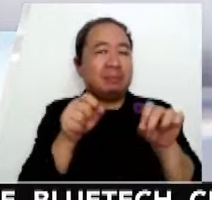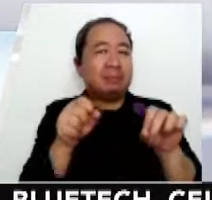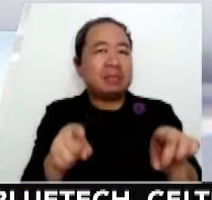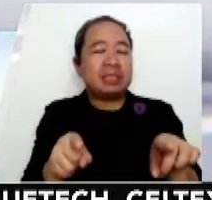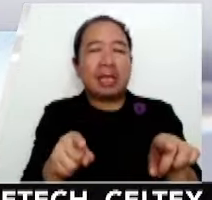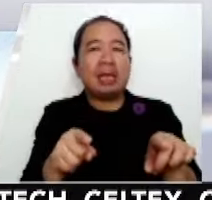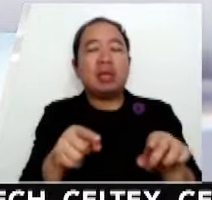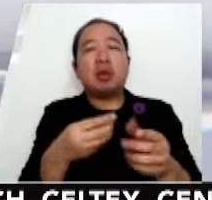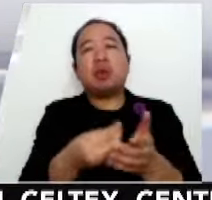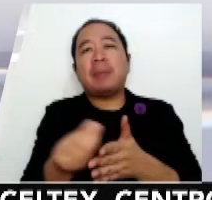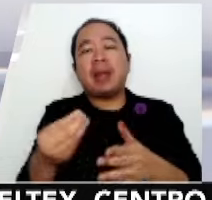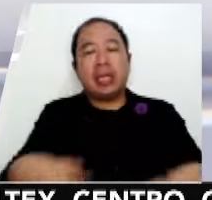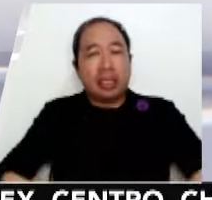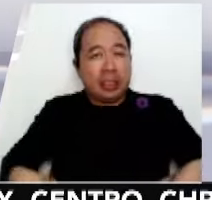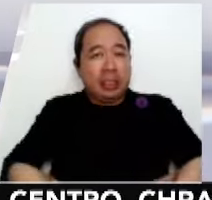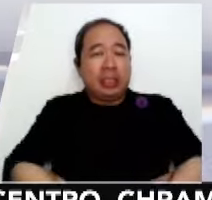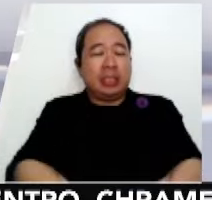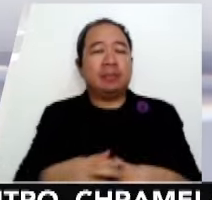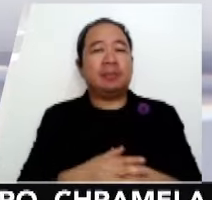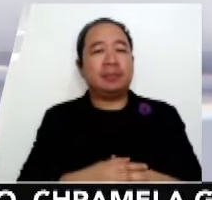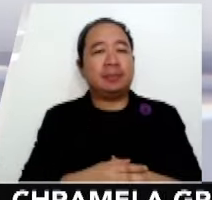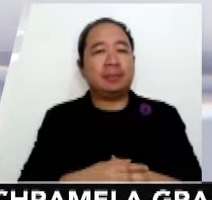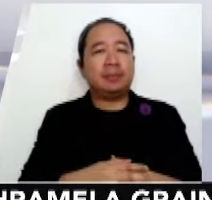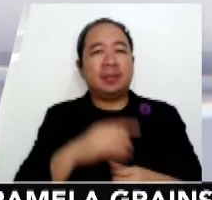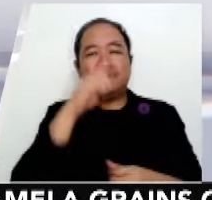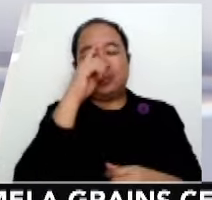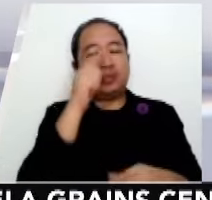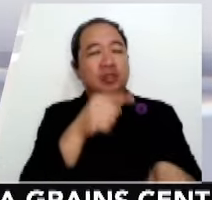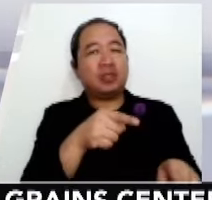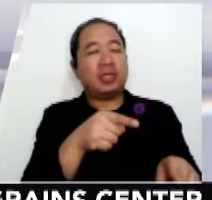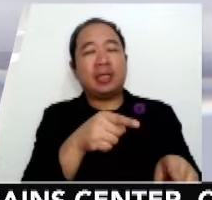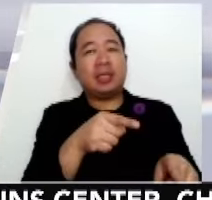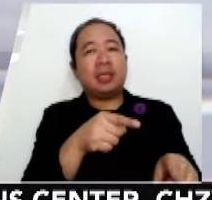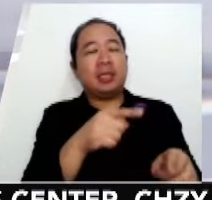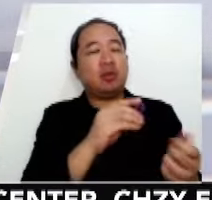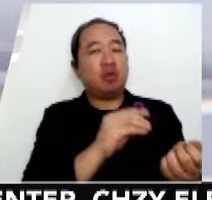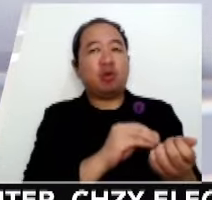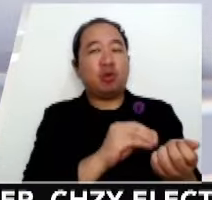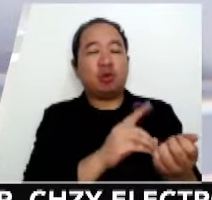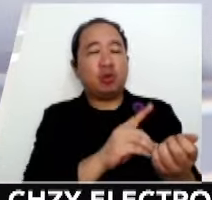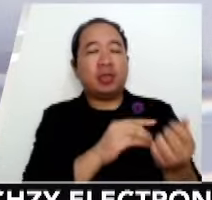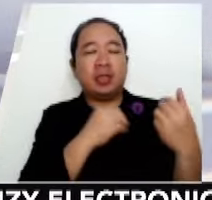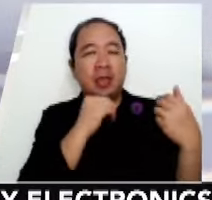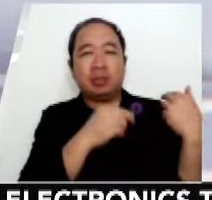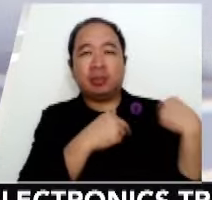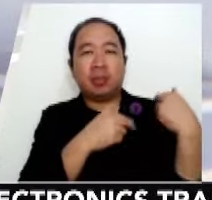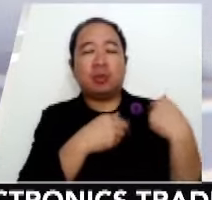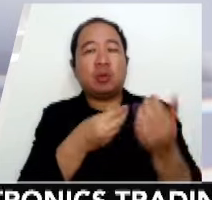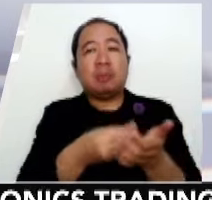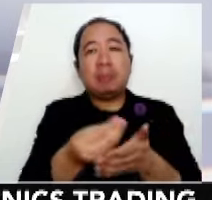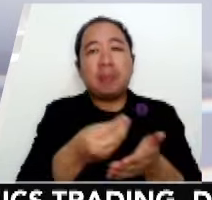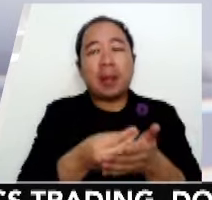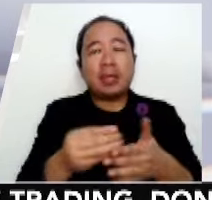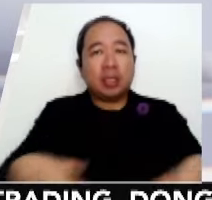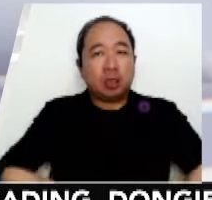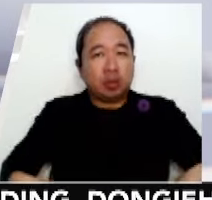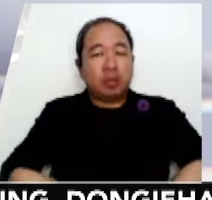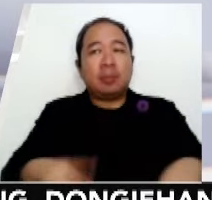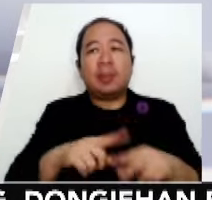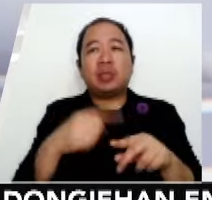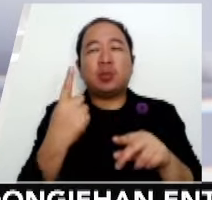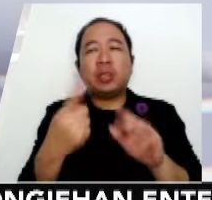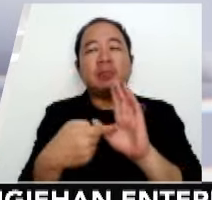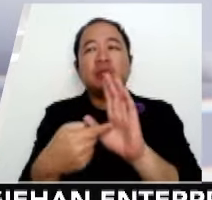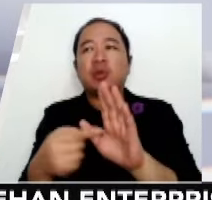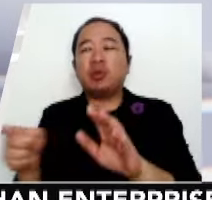Hindi kasi talaga ang doktor ang nagpo-procure ng organ. I-check nila kung pinesend na ng pasyente itong aking organ donor. Ang tatanong